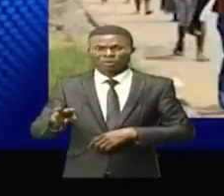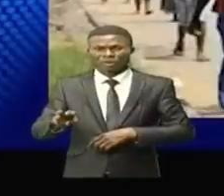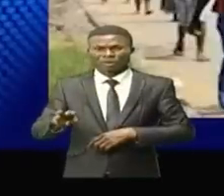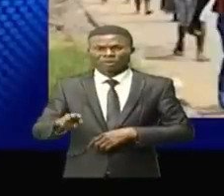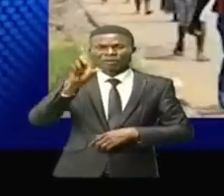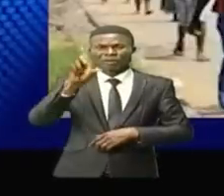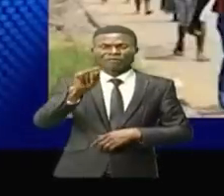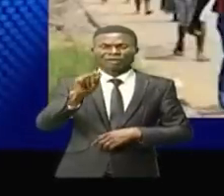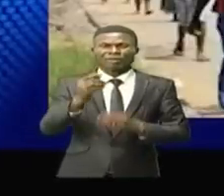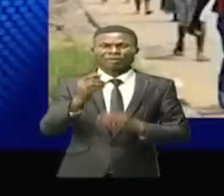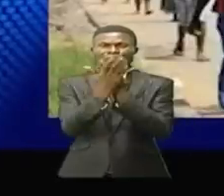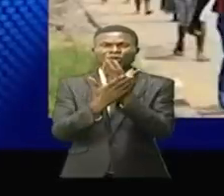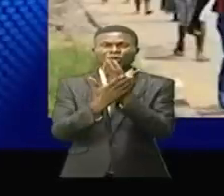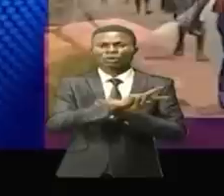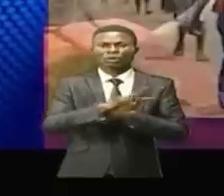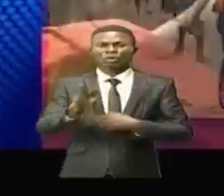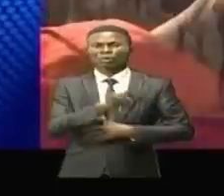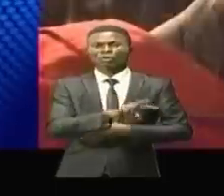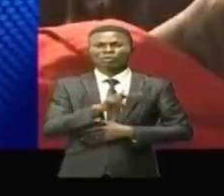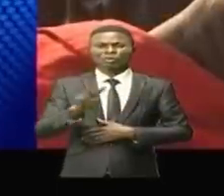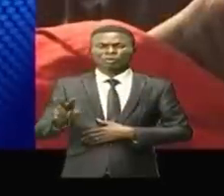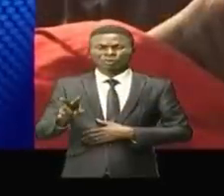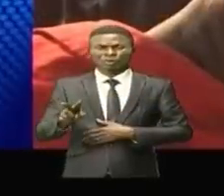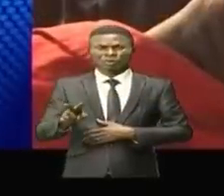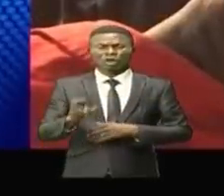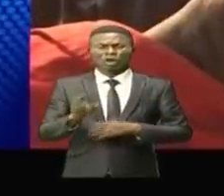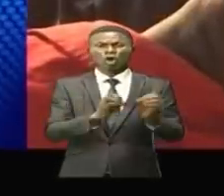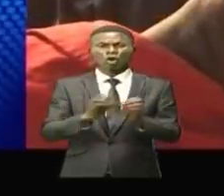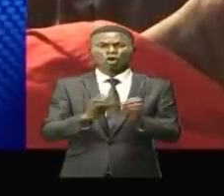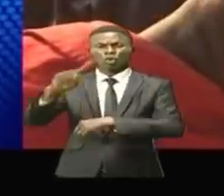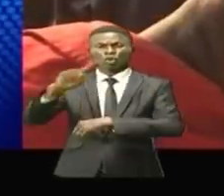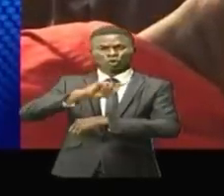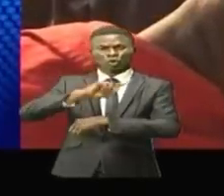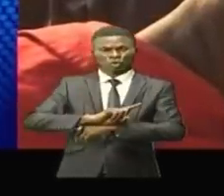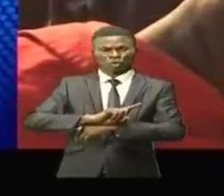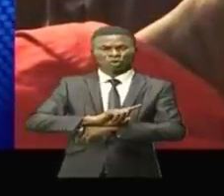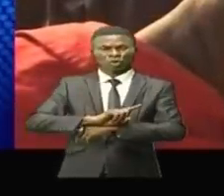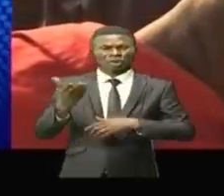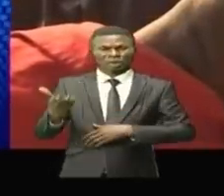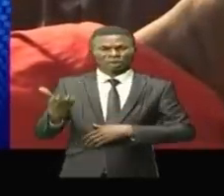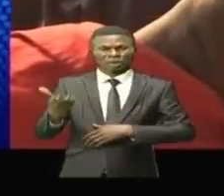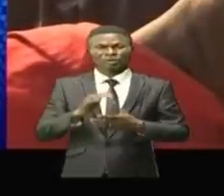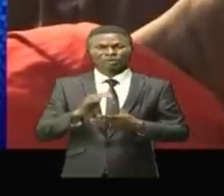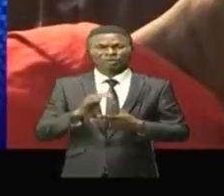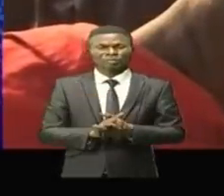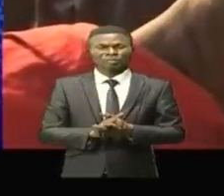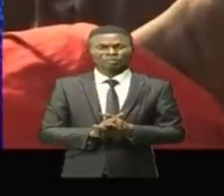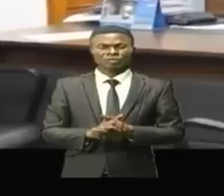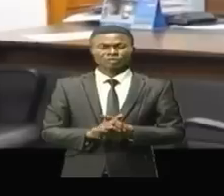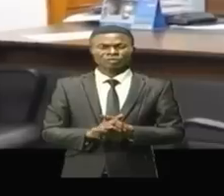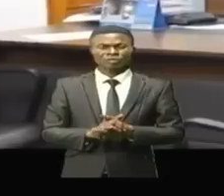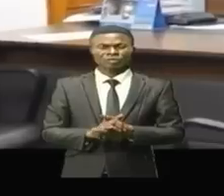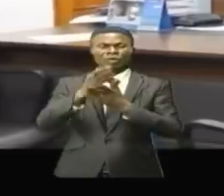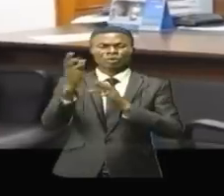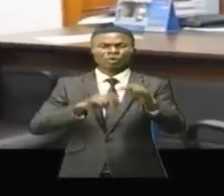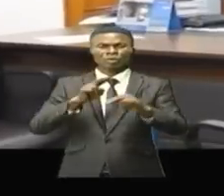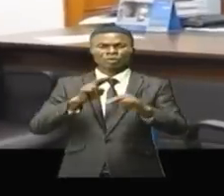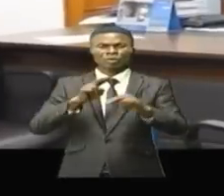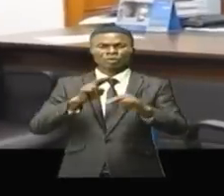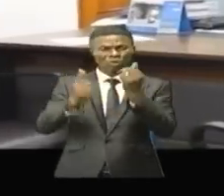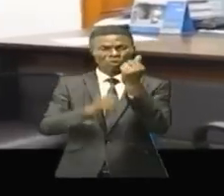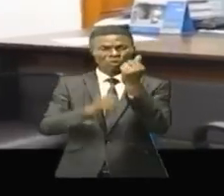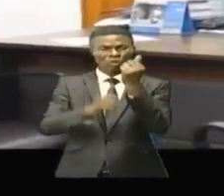20 juillet 2022 que l'on a commémoré cette journée. Au fait, la Commission nationale pour les réfugiés a